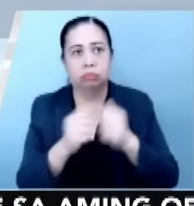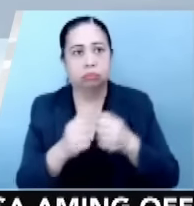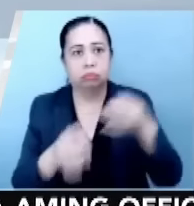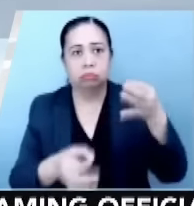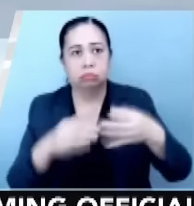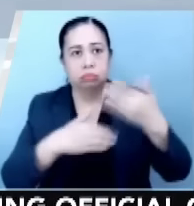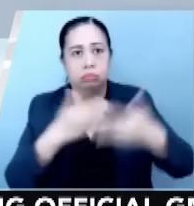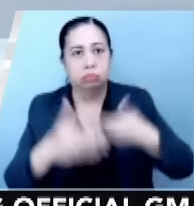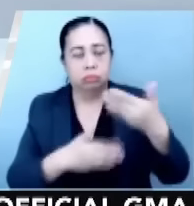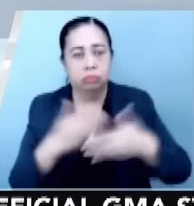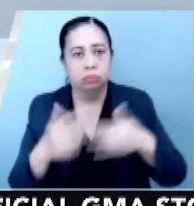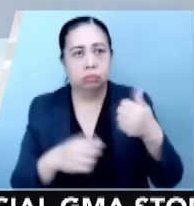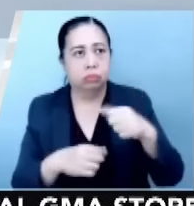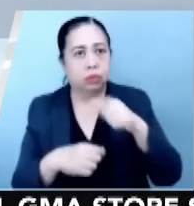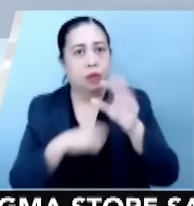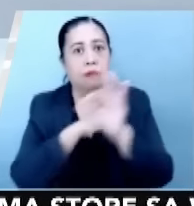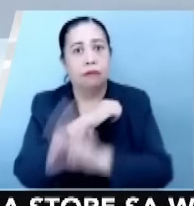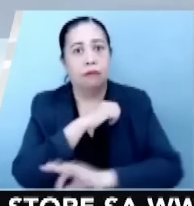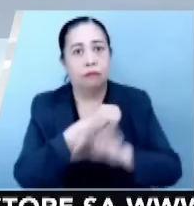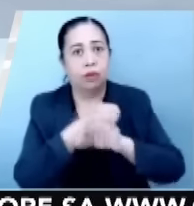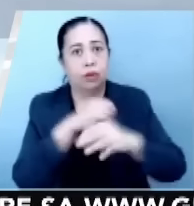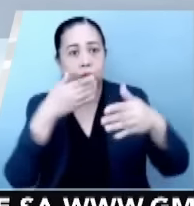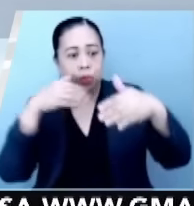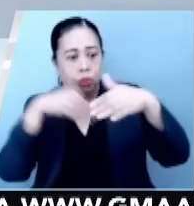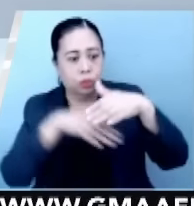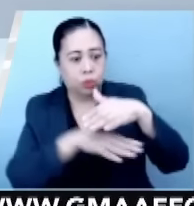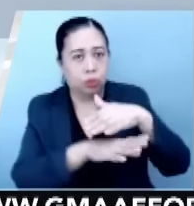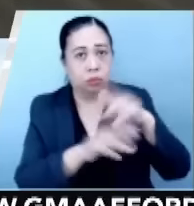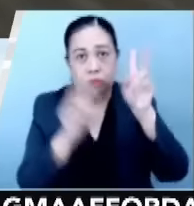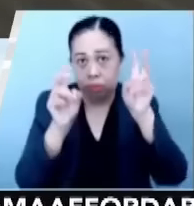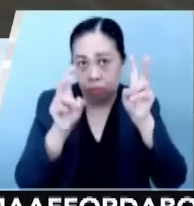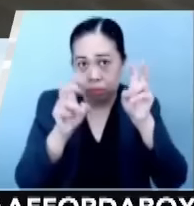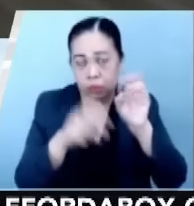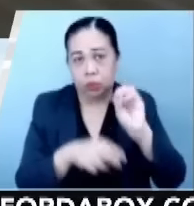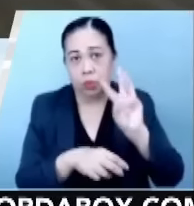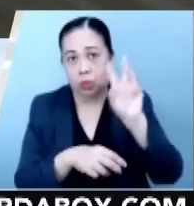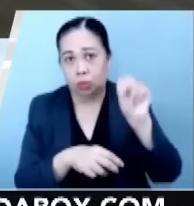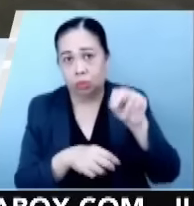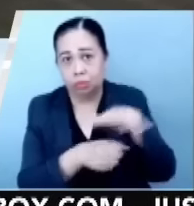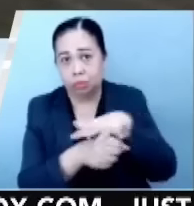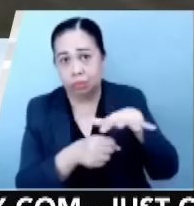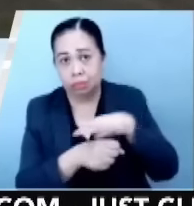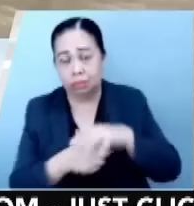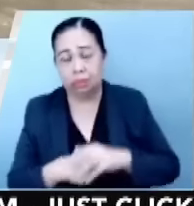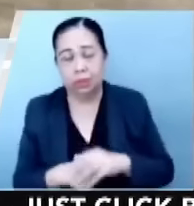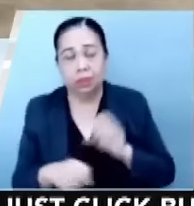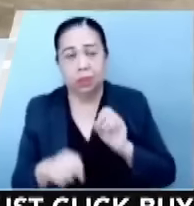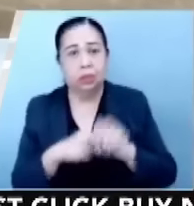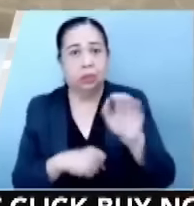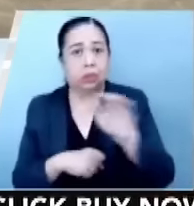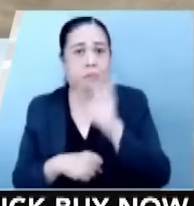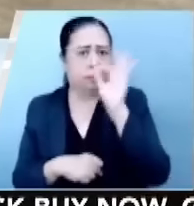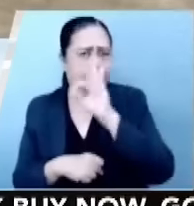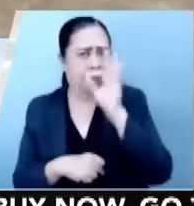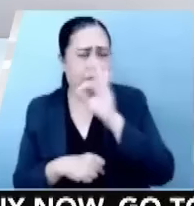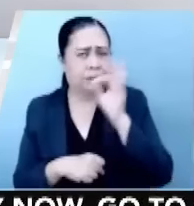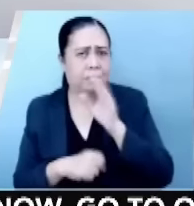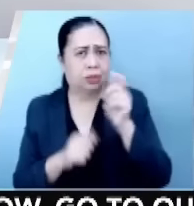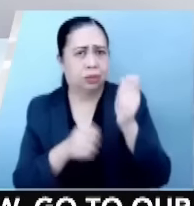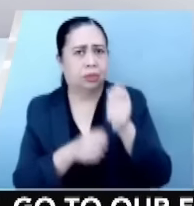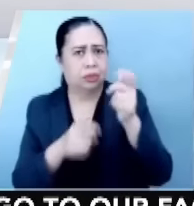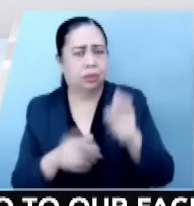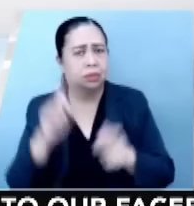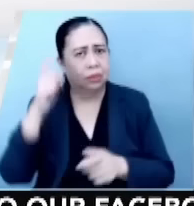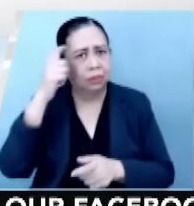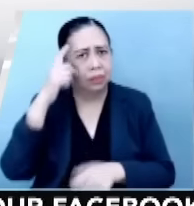sinumang mga dayuhan na papalaos sa kanila umanong karagatan. Kaya panawagan ang mga Pilipino mangingisda sa gobyerno. Bigyan